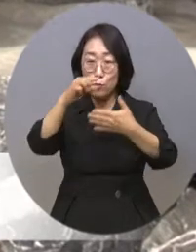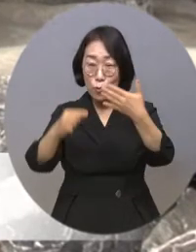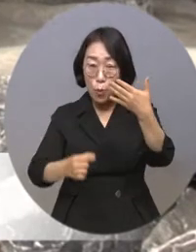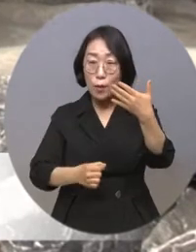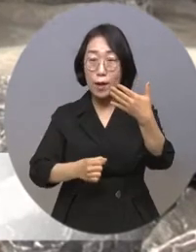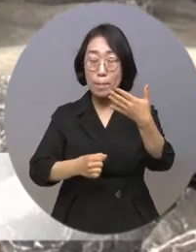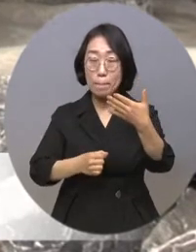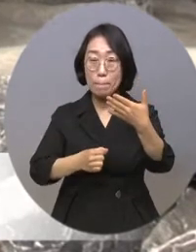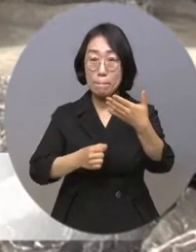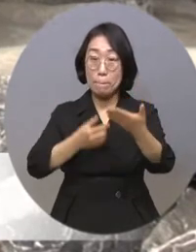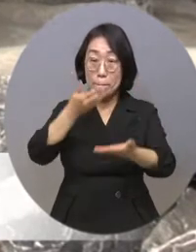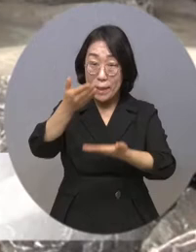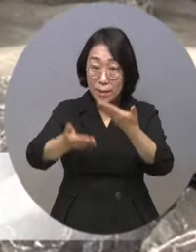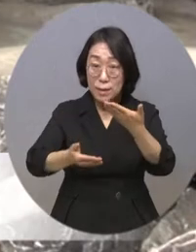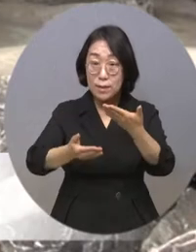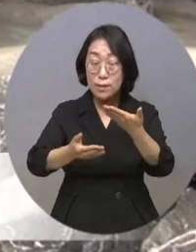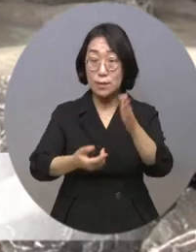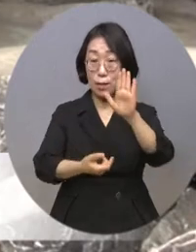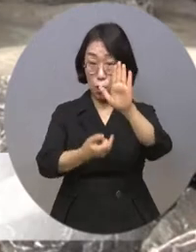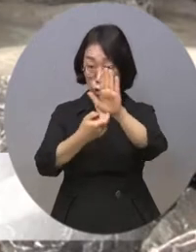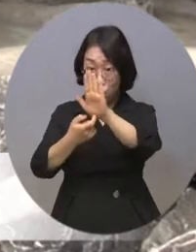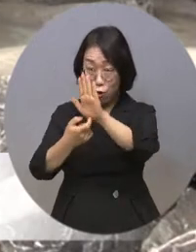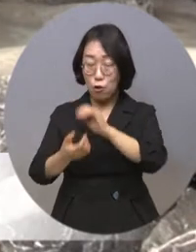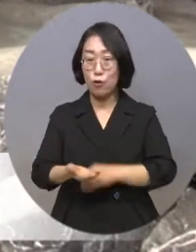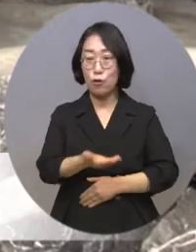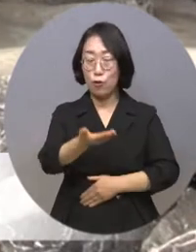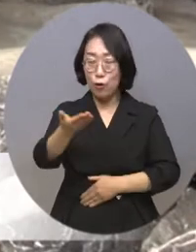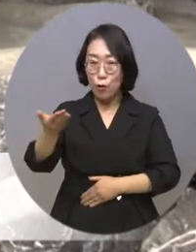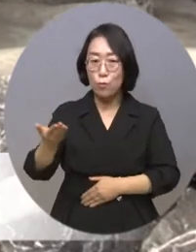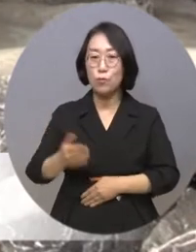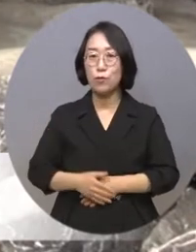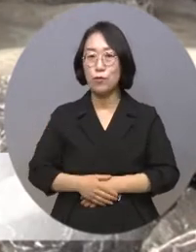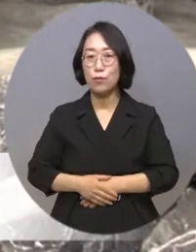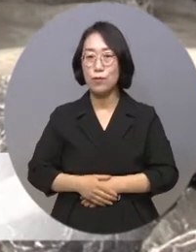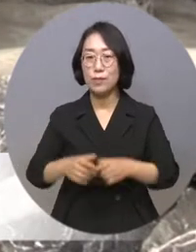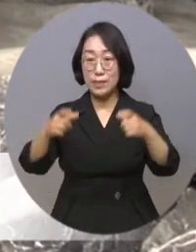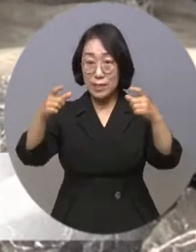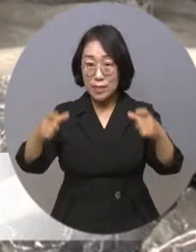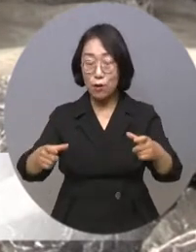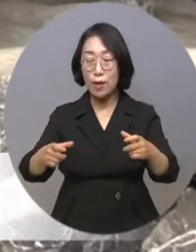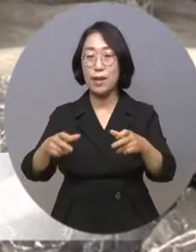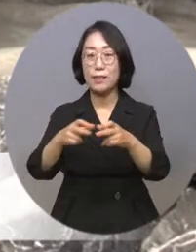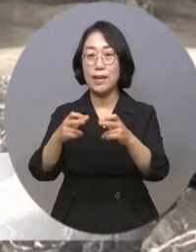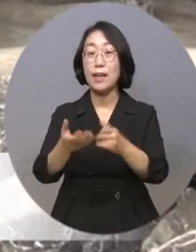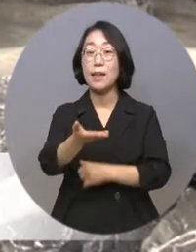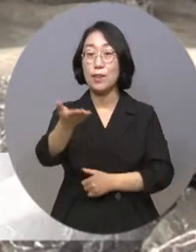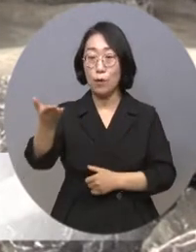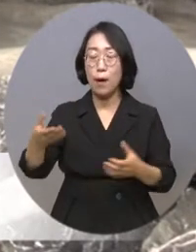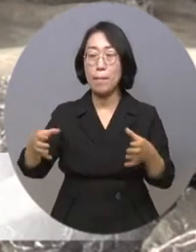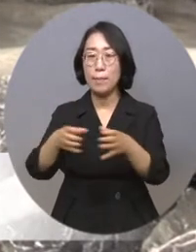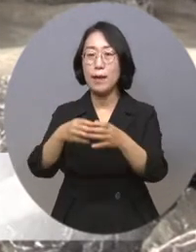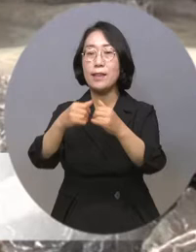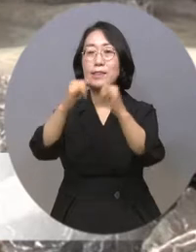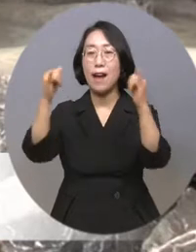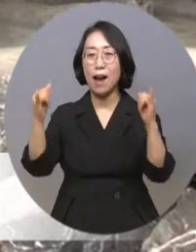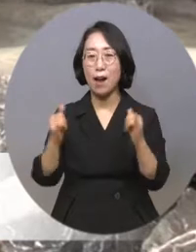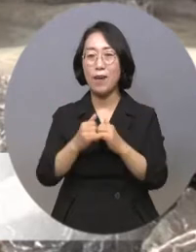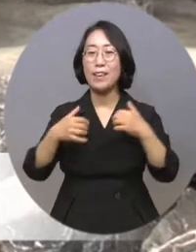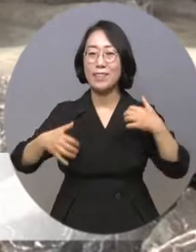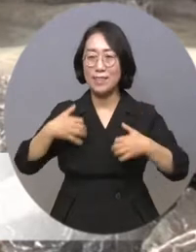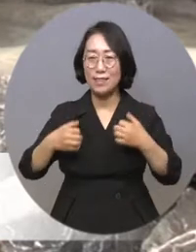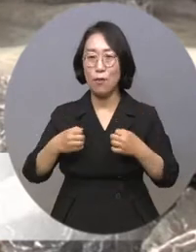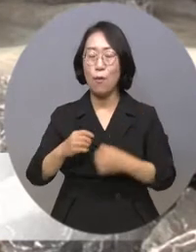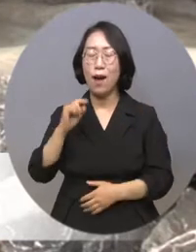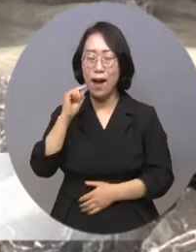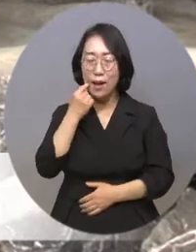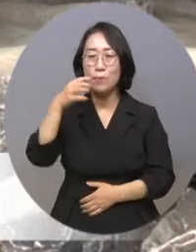만들어서 우리 지역과 또 우리 장애인들과 함께 이 사회가 명랑하고 아름다운